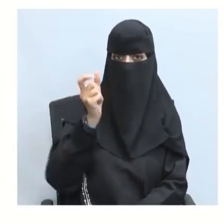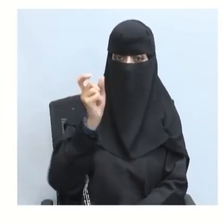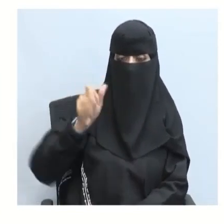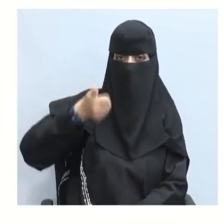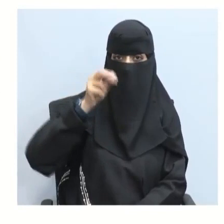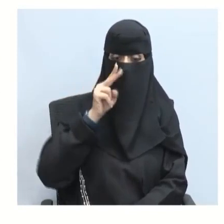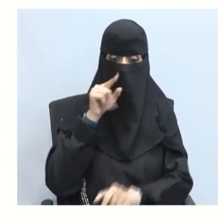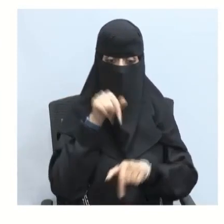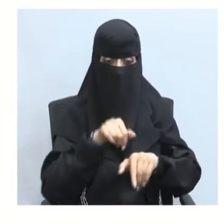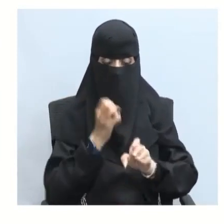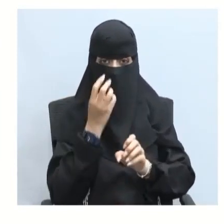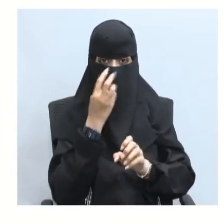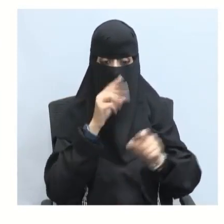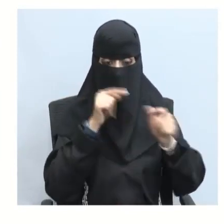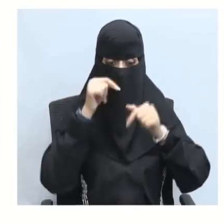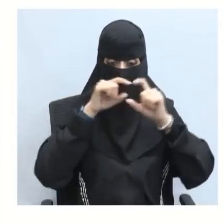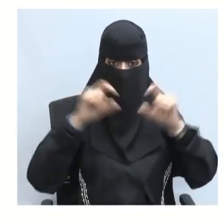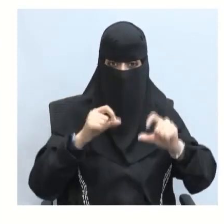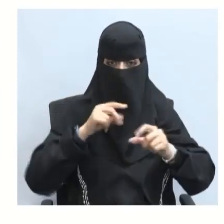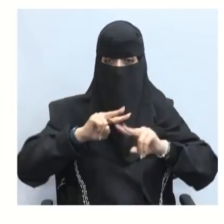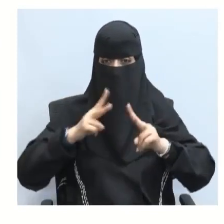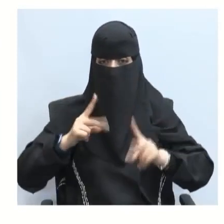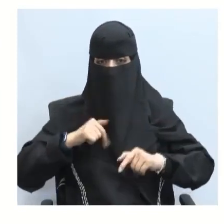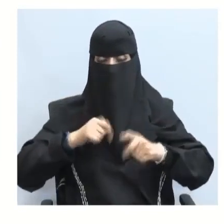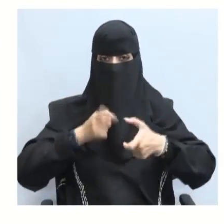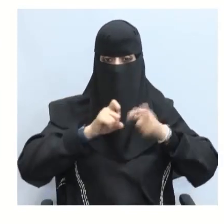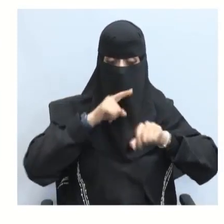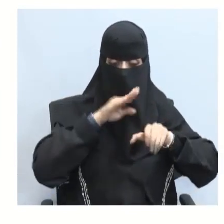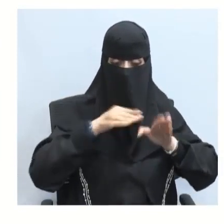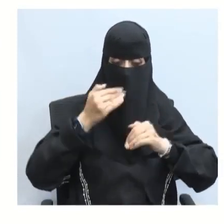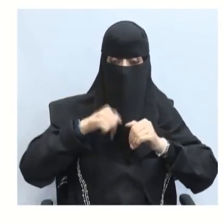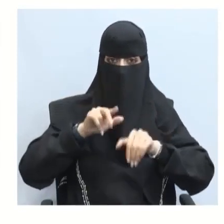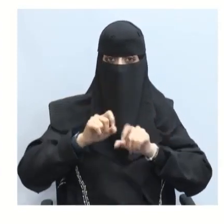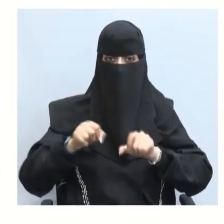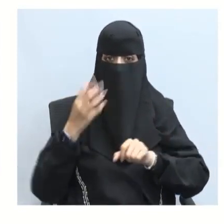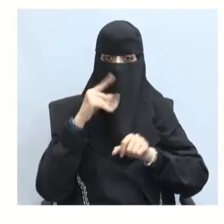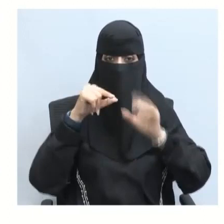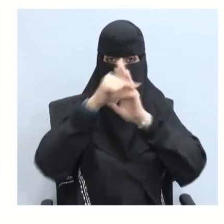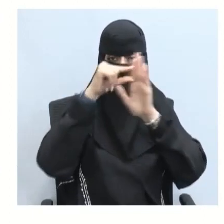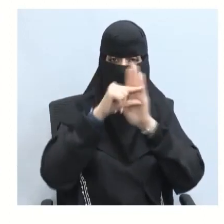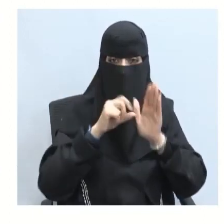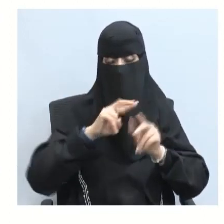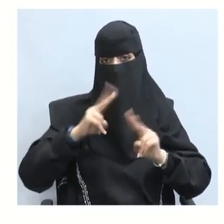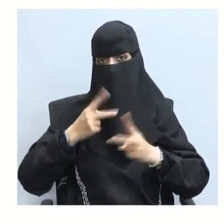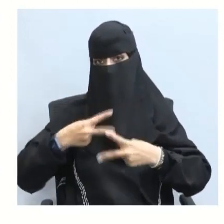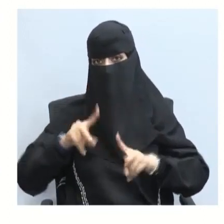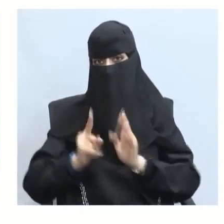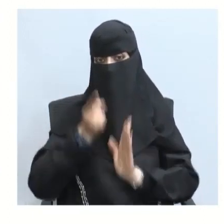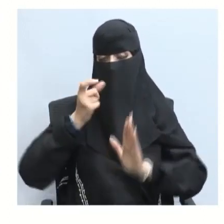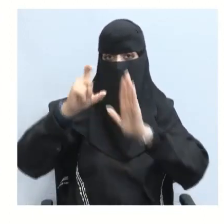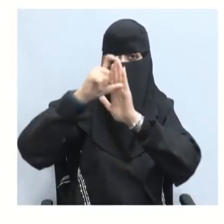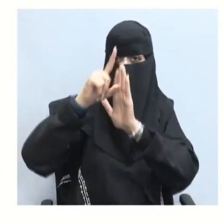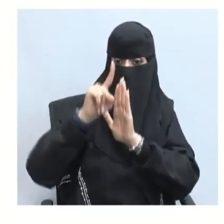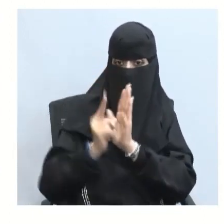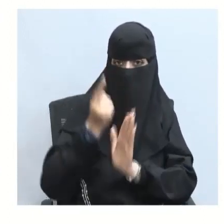اربعه متشكلات هيدروكربونيه خمسه الهيدروكربونات الاروماتيه سنبدا باذن الله في مقدمه